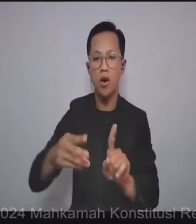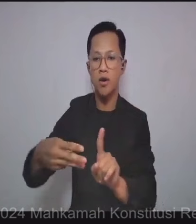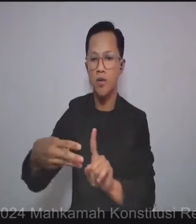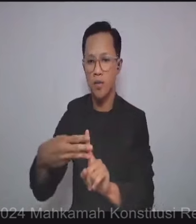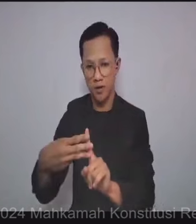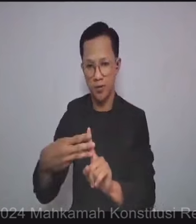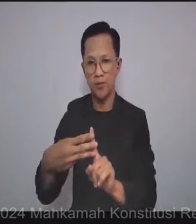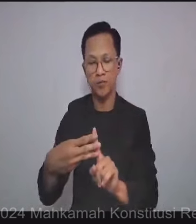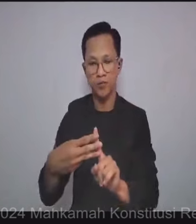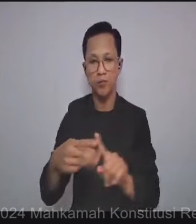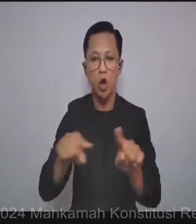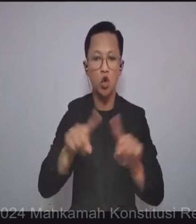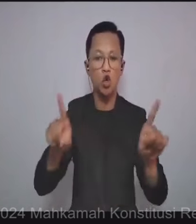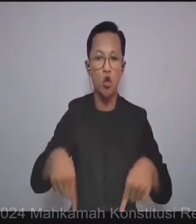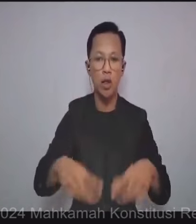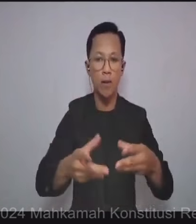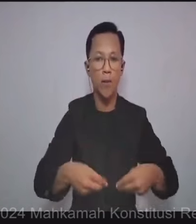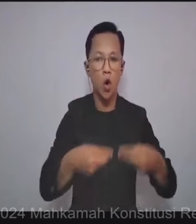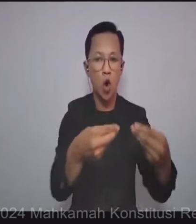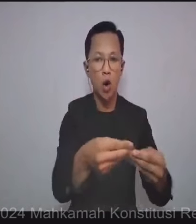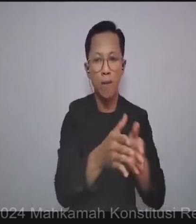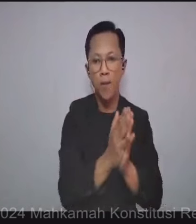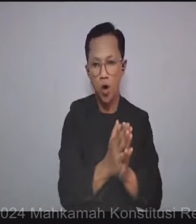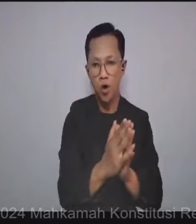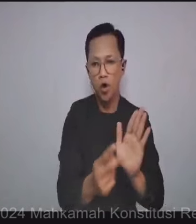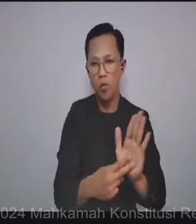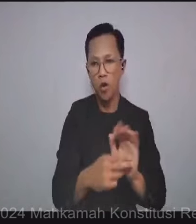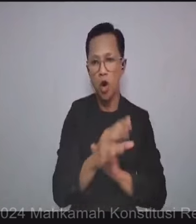pengajuan permohonan pemohon nomor